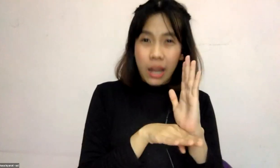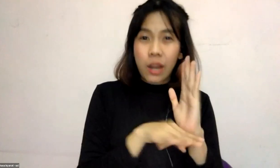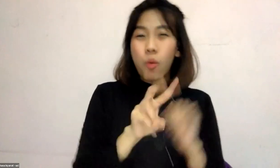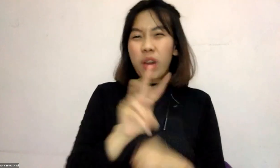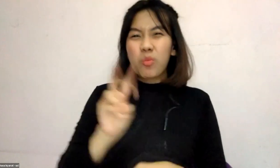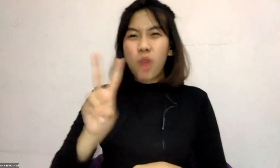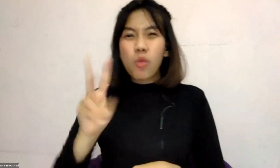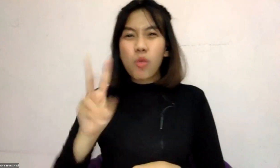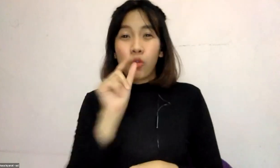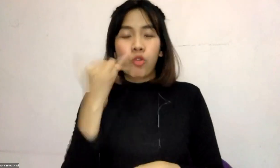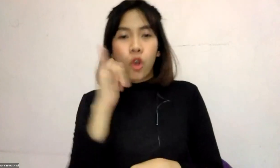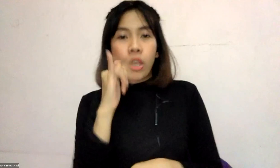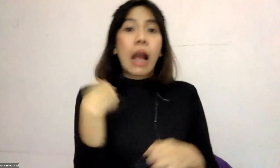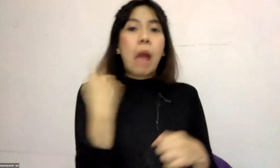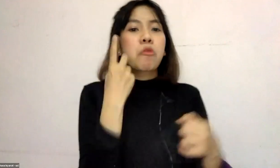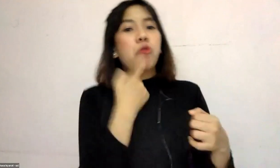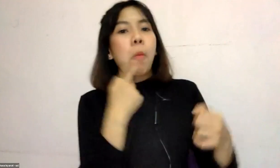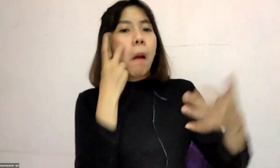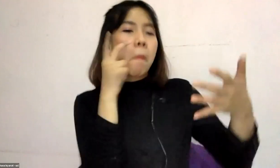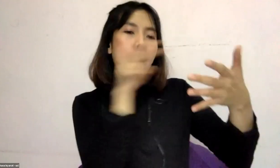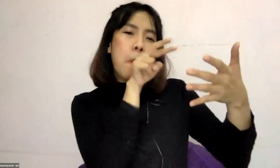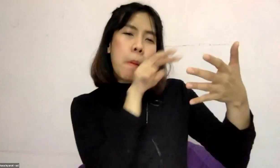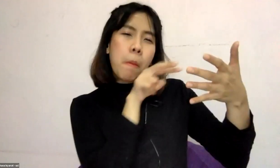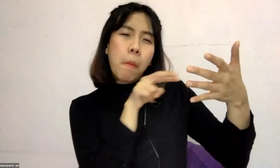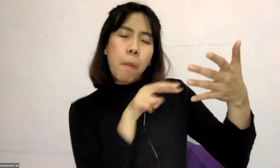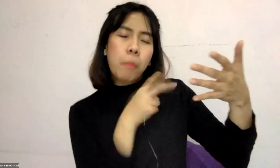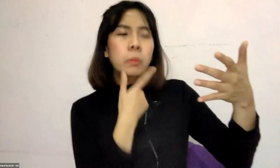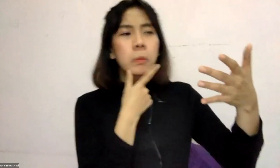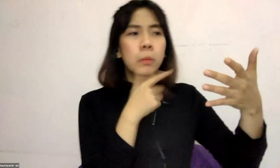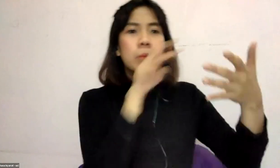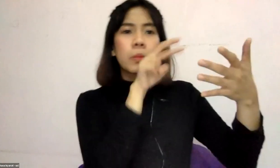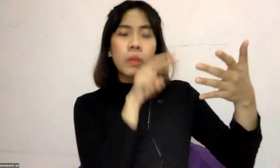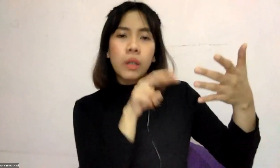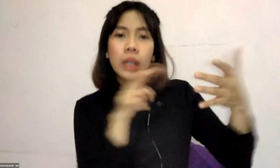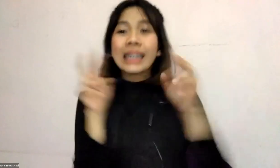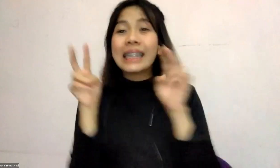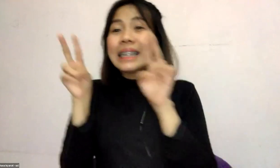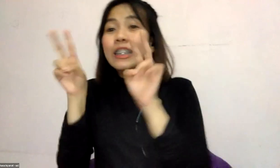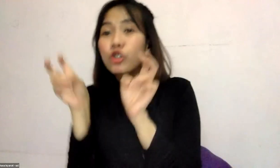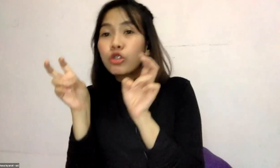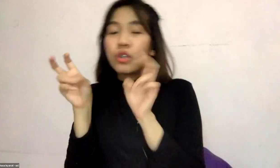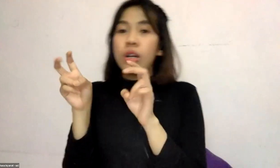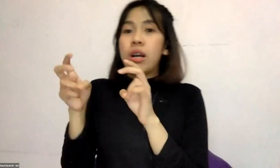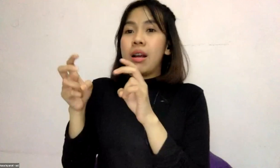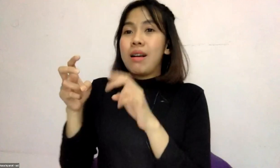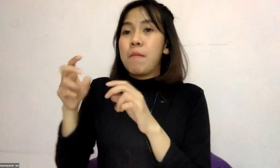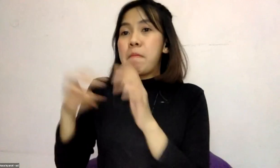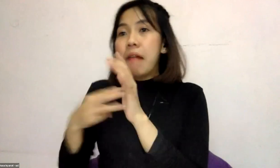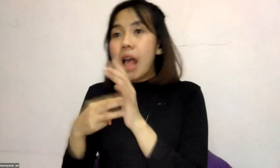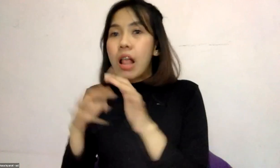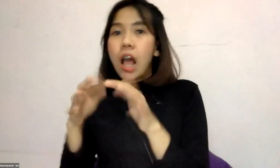Itu ditilik dari sisi Bagaimana isu Tibet disabilitas termasuk di